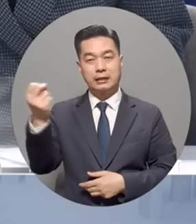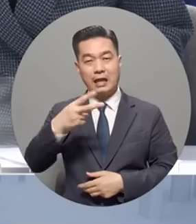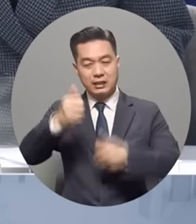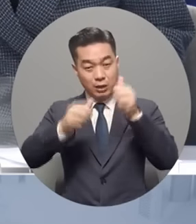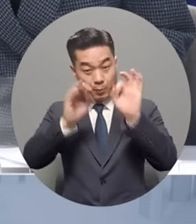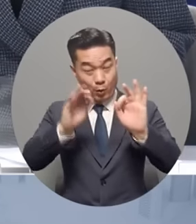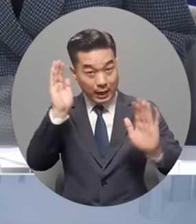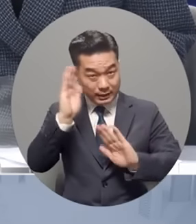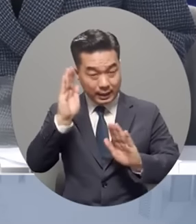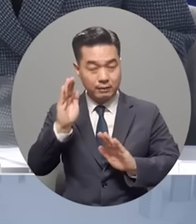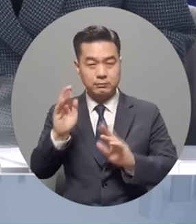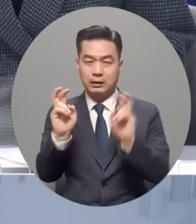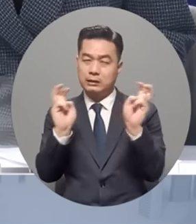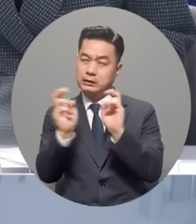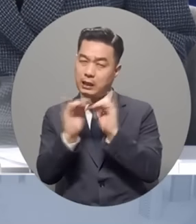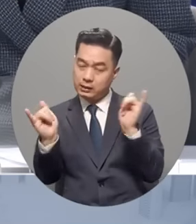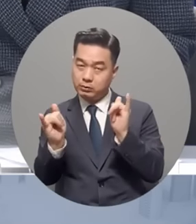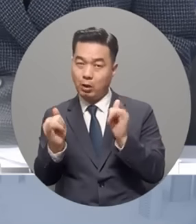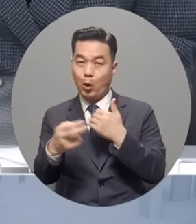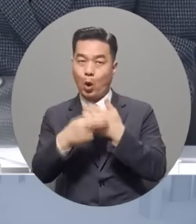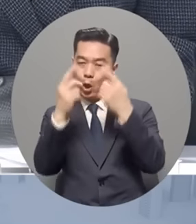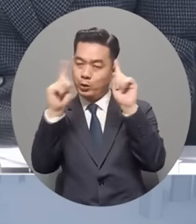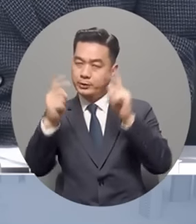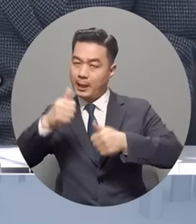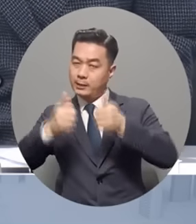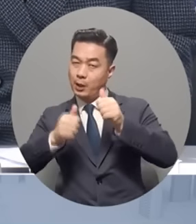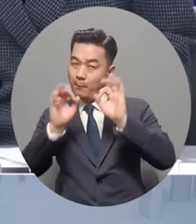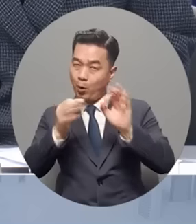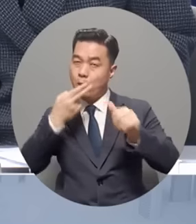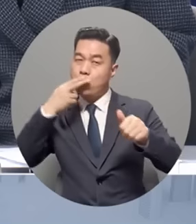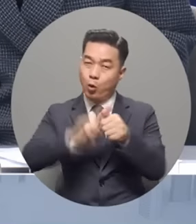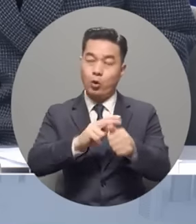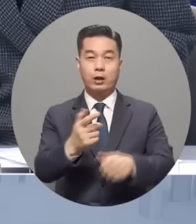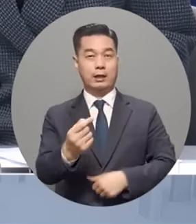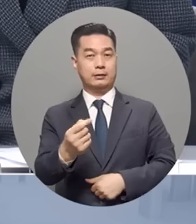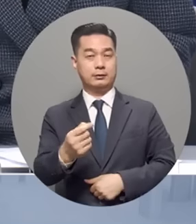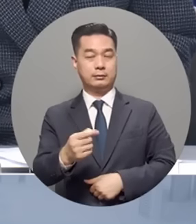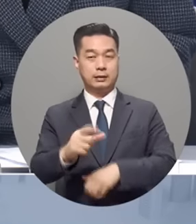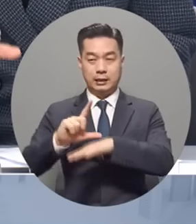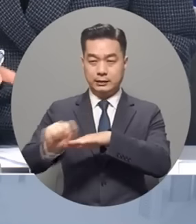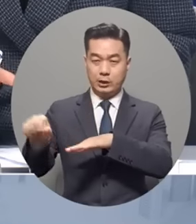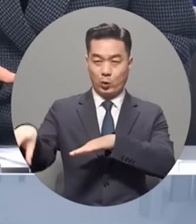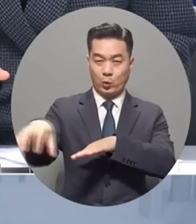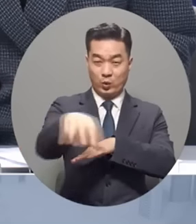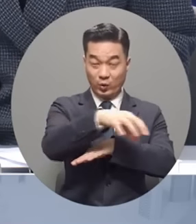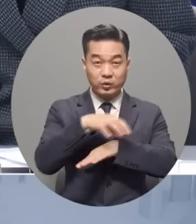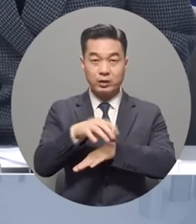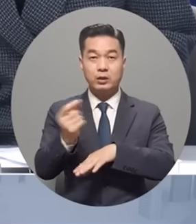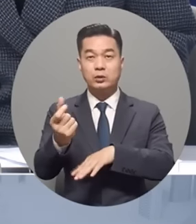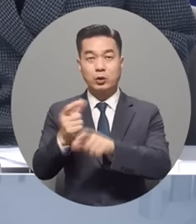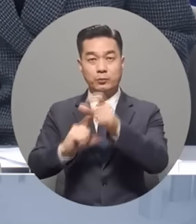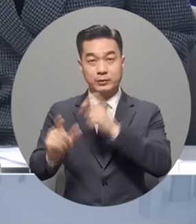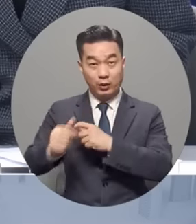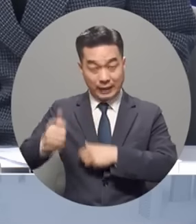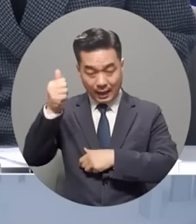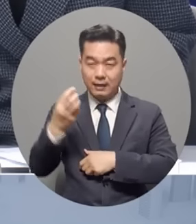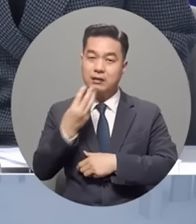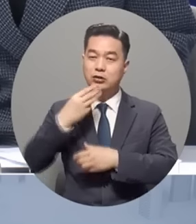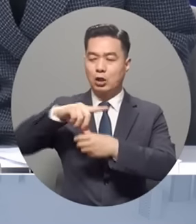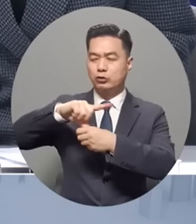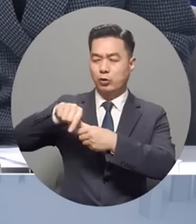직장인들까지 의대 입시에 도전할 것으로도 예측됩니다 지역의 의대생들도 조금이라도 더 낮다는 수도권 의대로